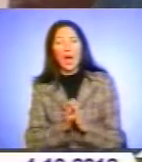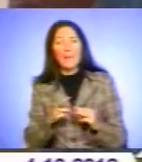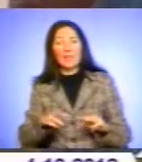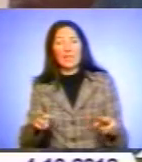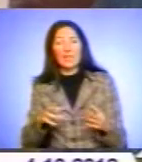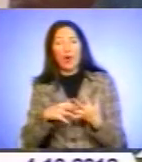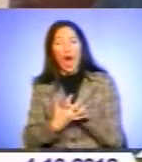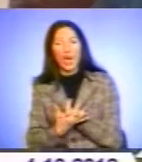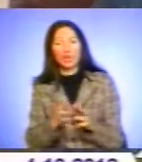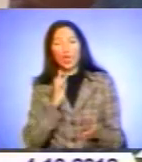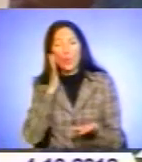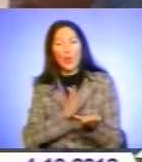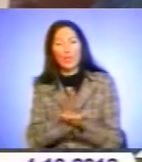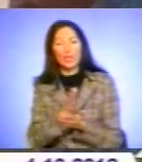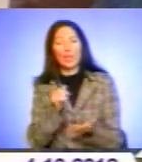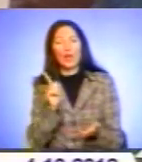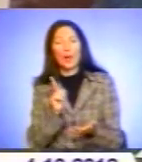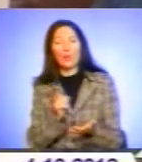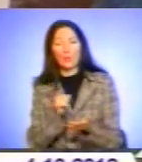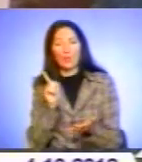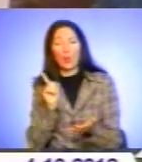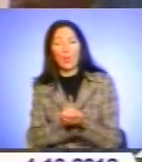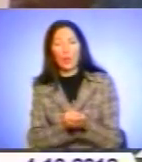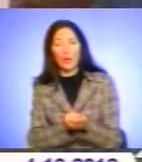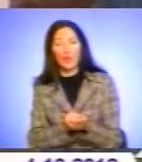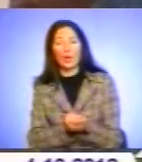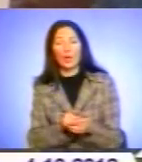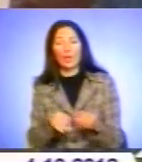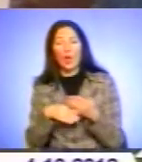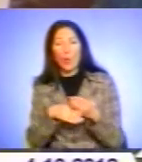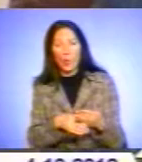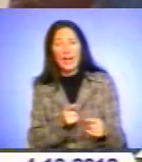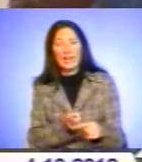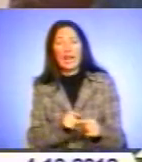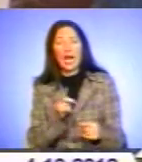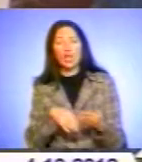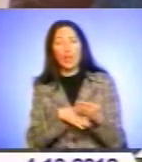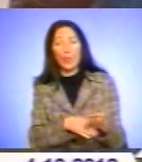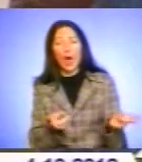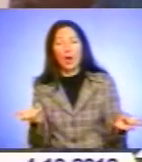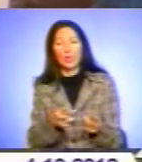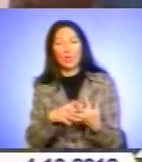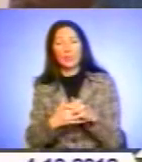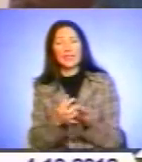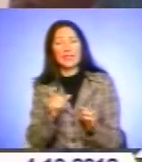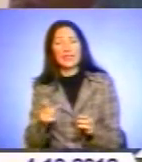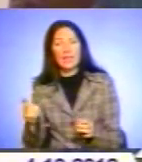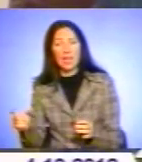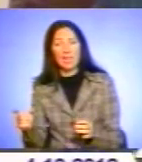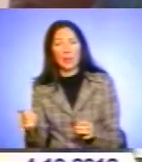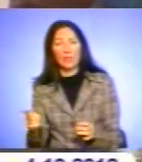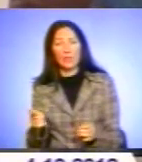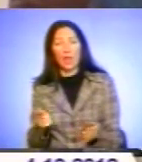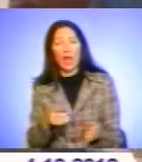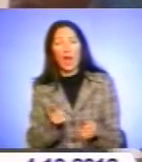аграрної політики зараз повинно тримати руку на пульсі, яка допомога потрібна селянам, ви